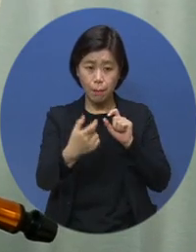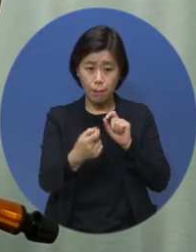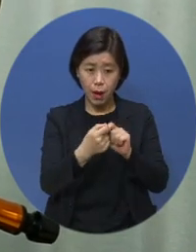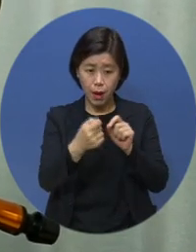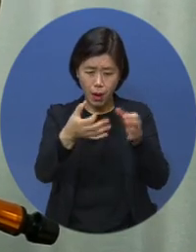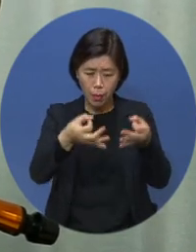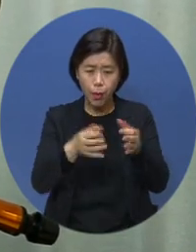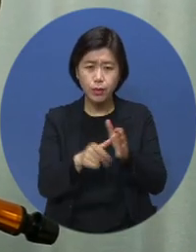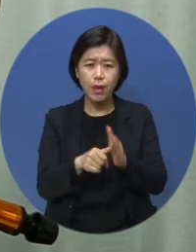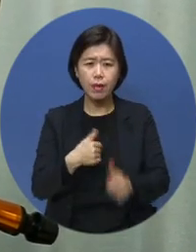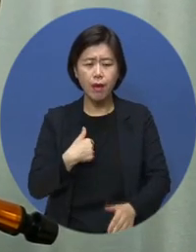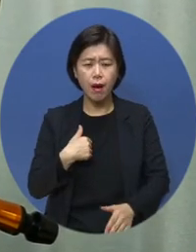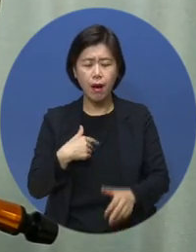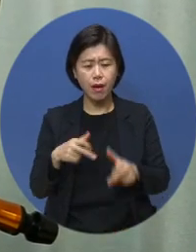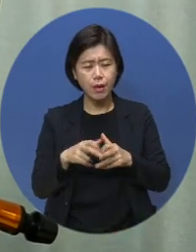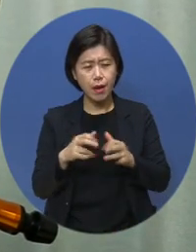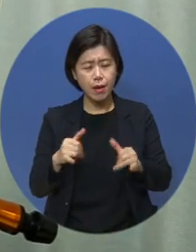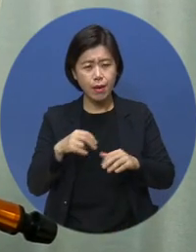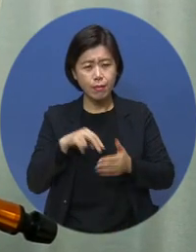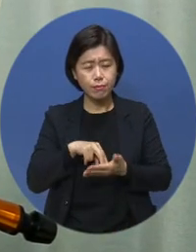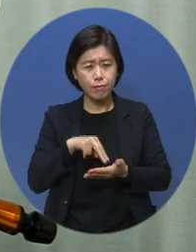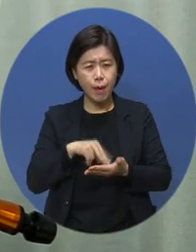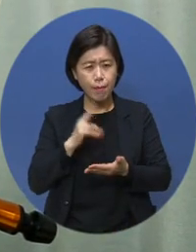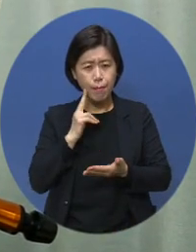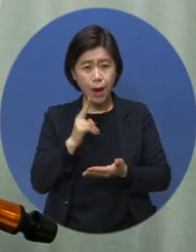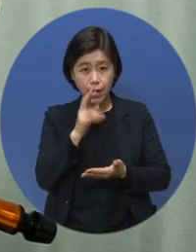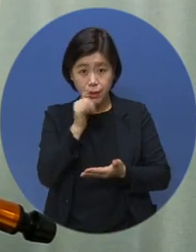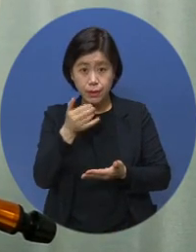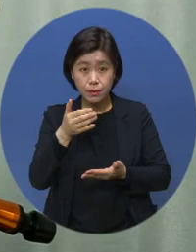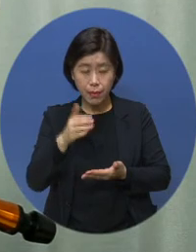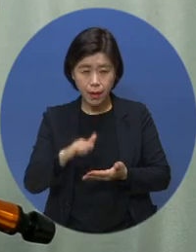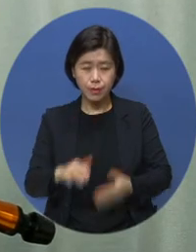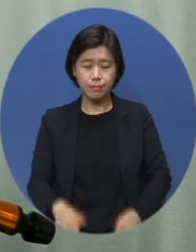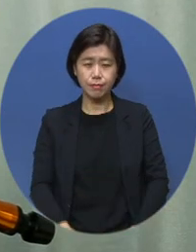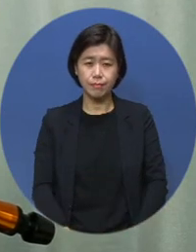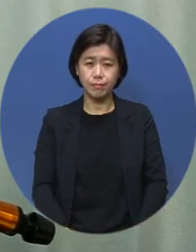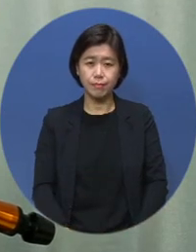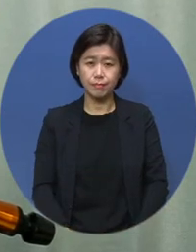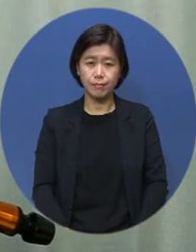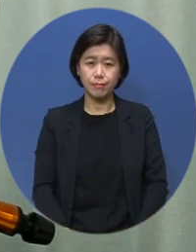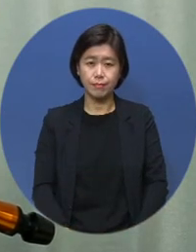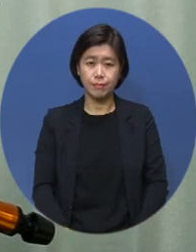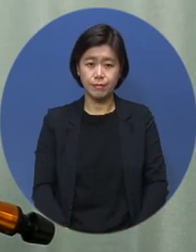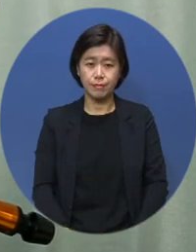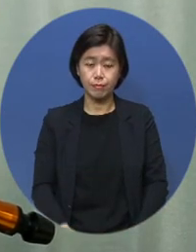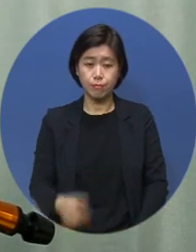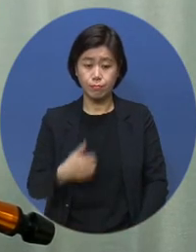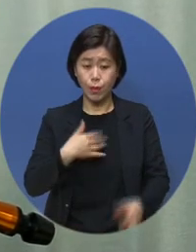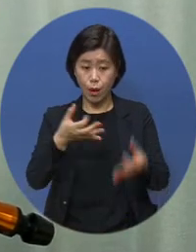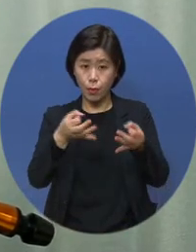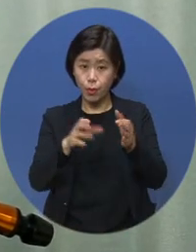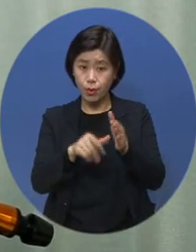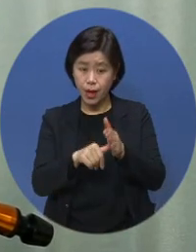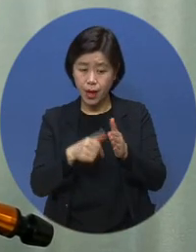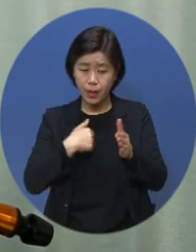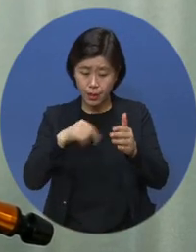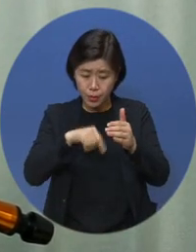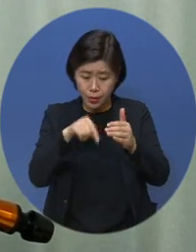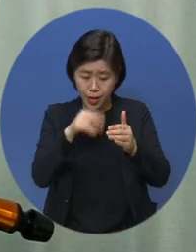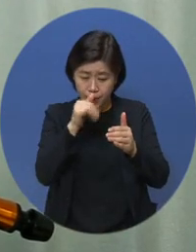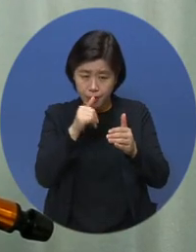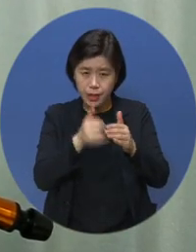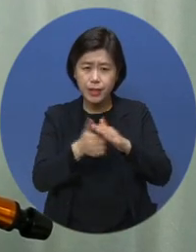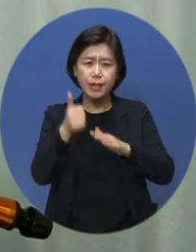제가 이제 친구 데이트 바라는 것은 어 가까이서 4g 만 비극이 아닌 희망을 봤으면 좋겠다 이렇게